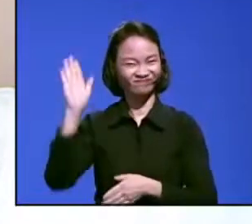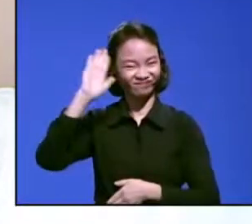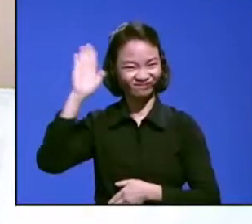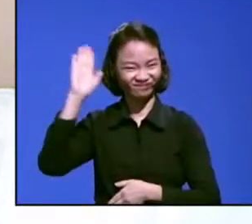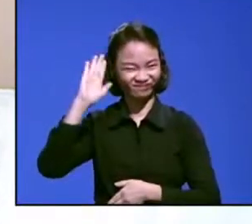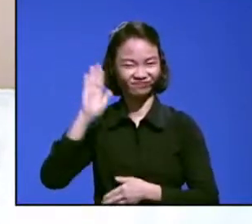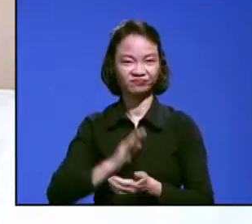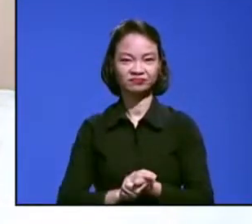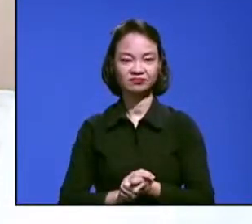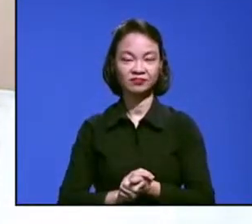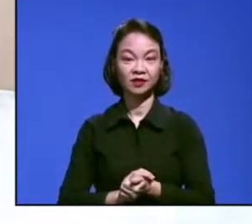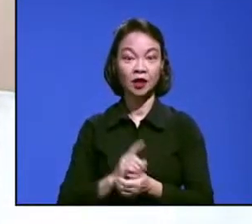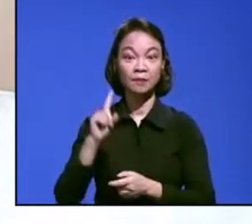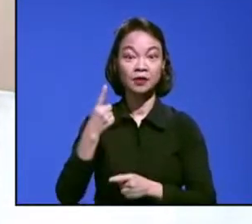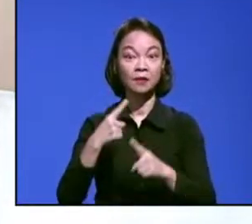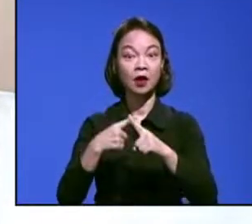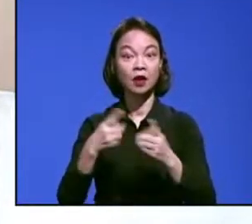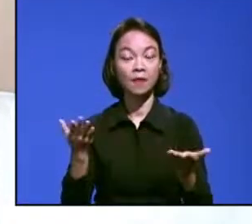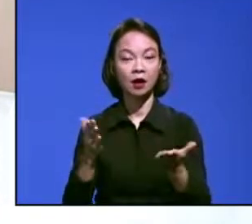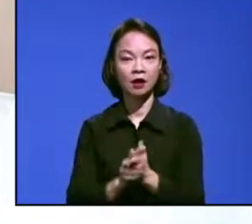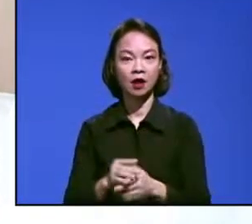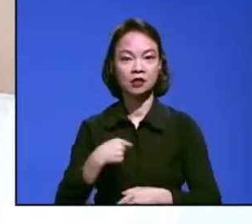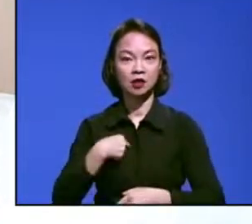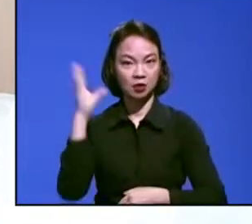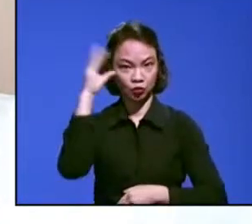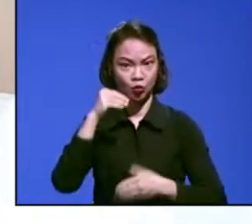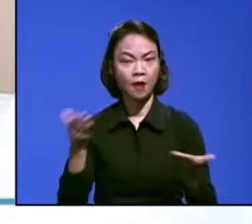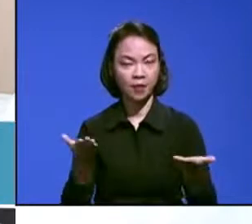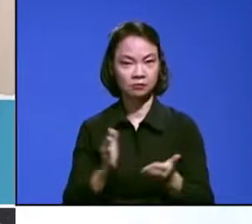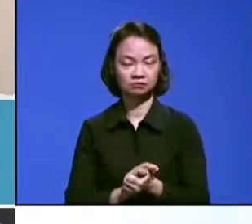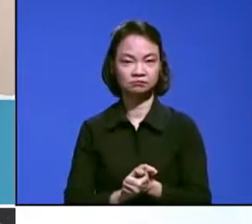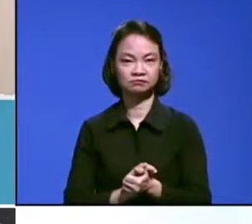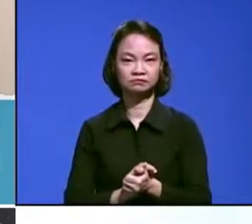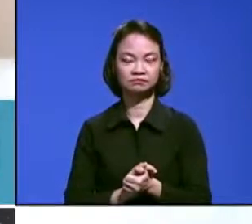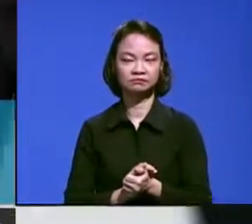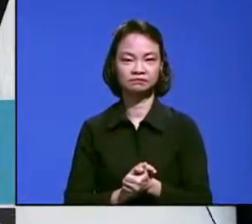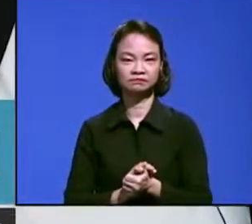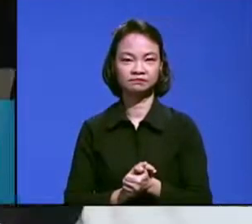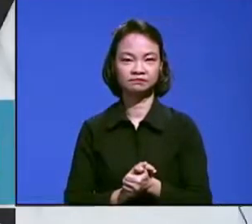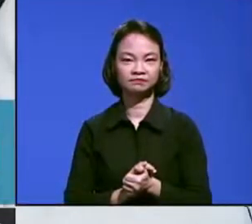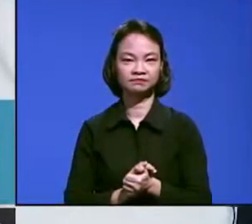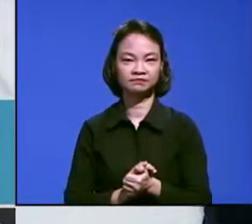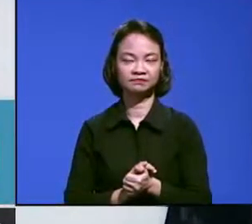Ya, kalau pertama kali, harus apa dulu nih yang bisa ketahui? Jadi kita akan bersihin kamar dulu, Mas.